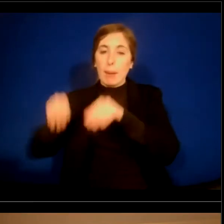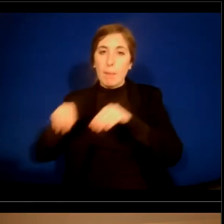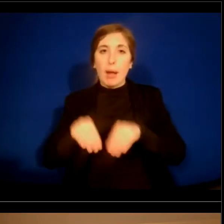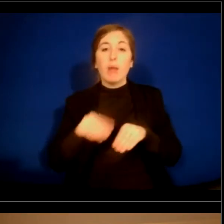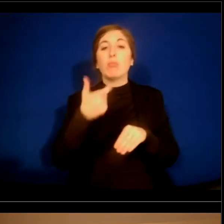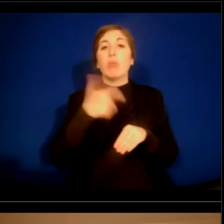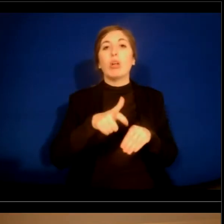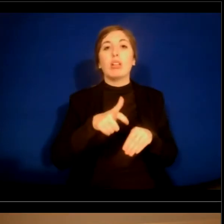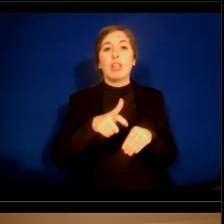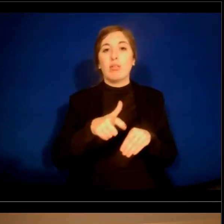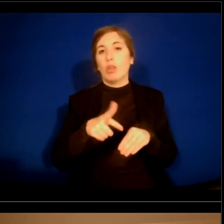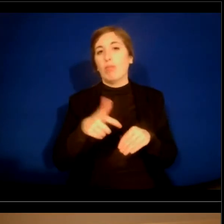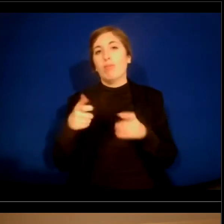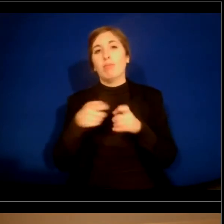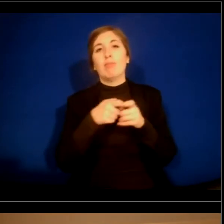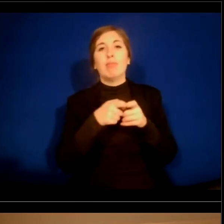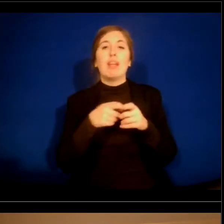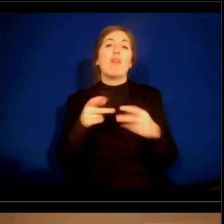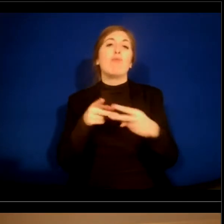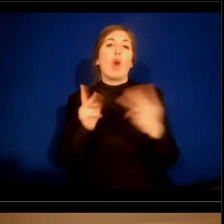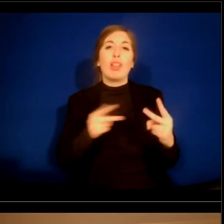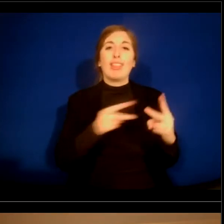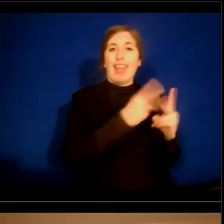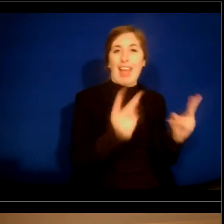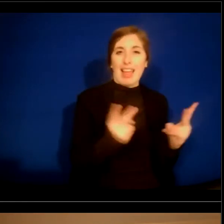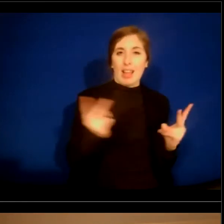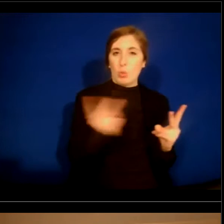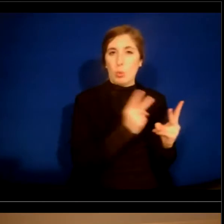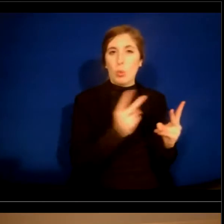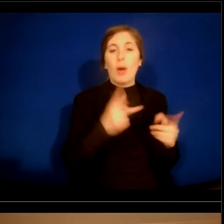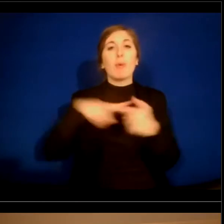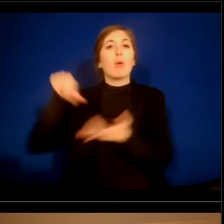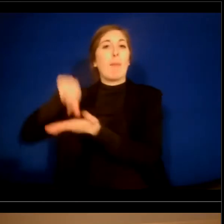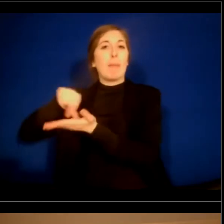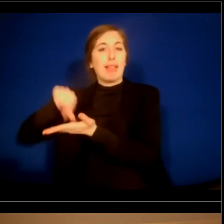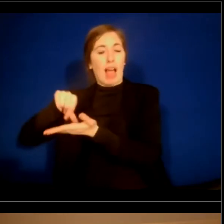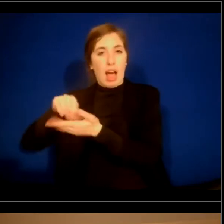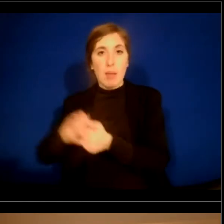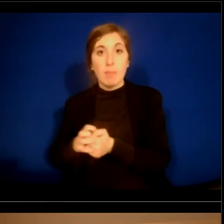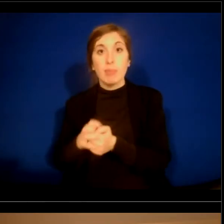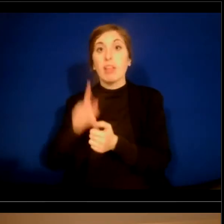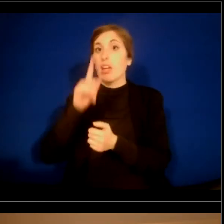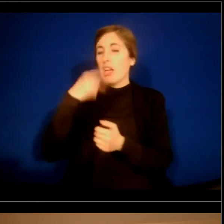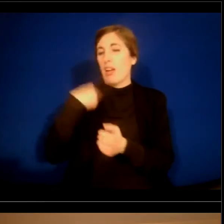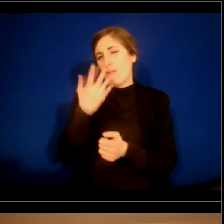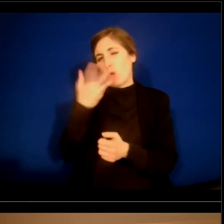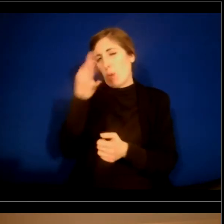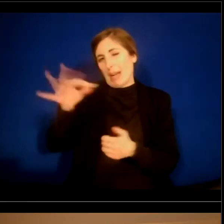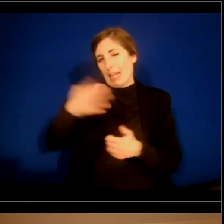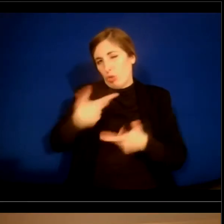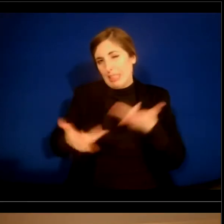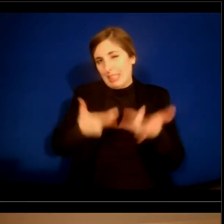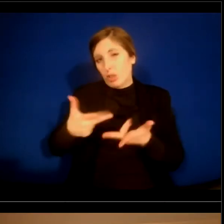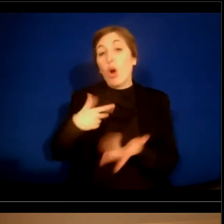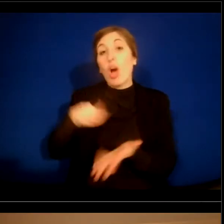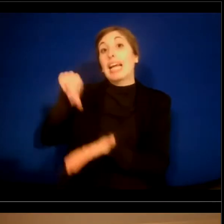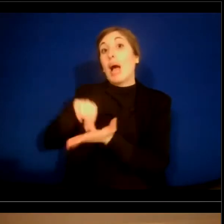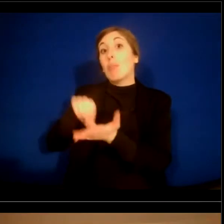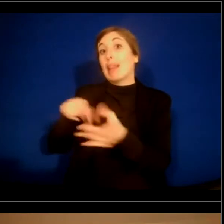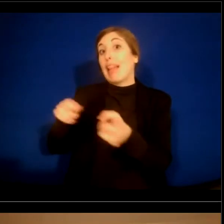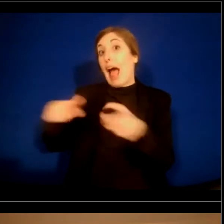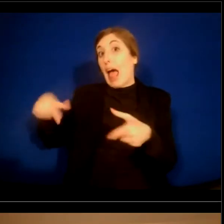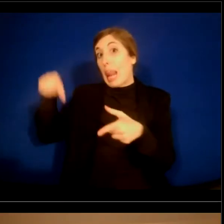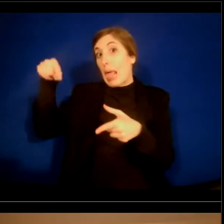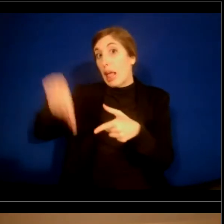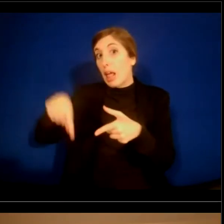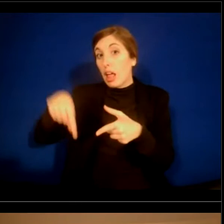sono Chisinau e le due frontiere. E a Chisinau, giusto per essere precisi, non ancora sono iniziate le